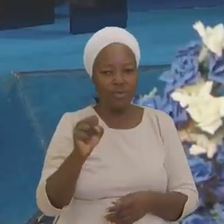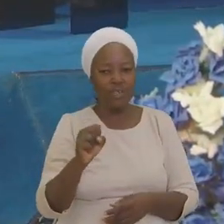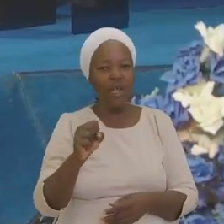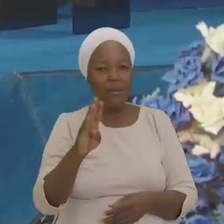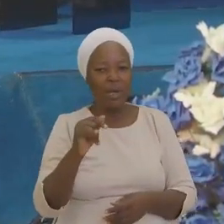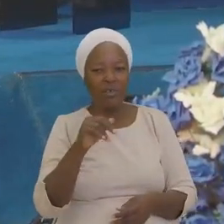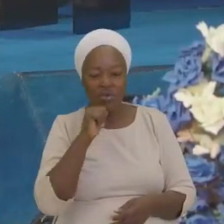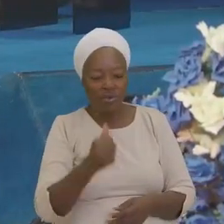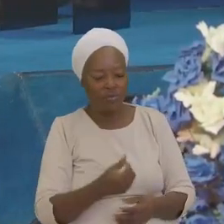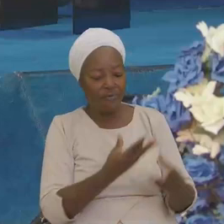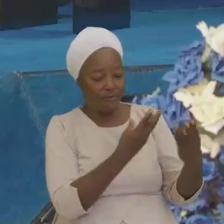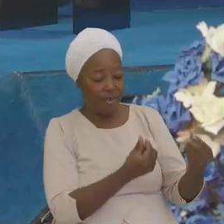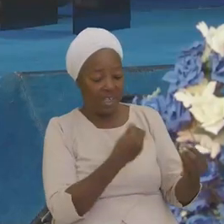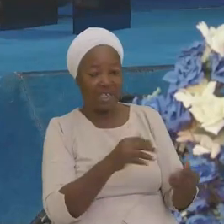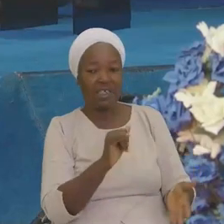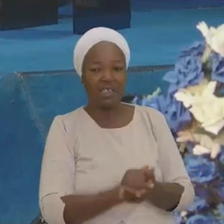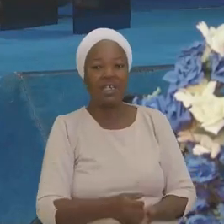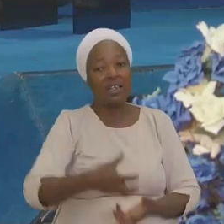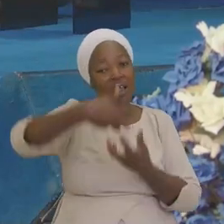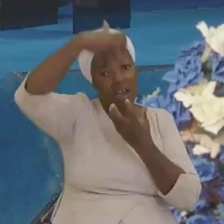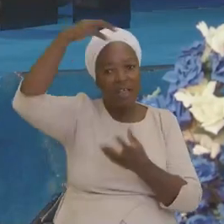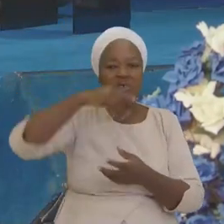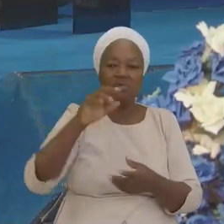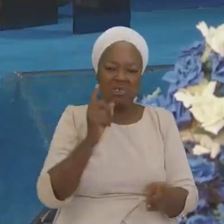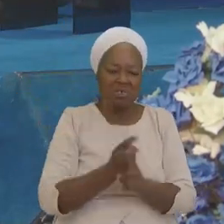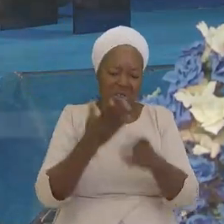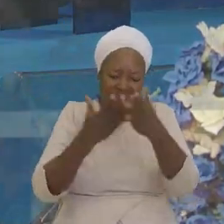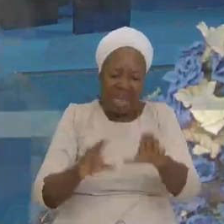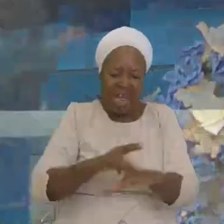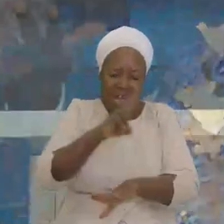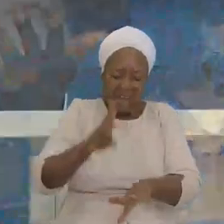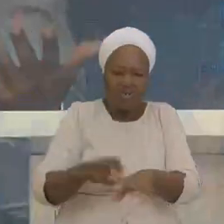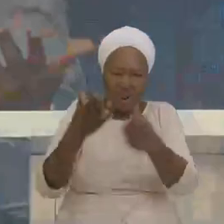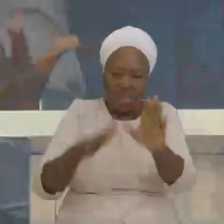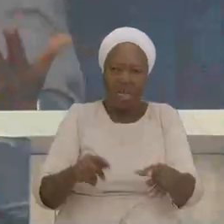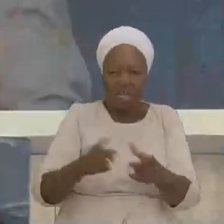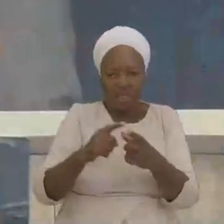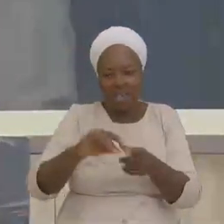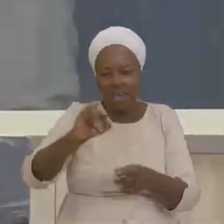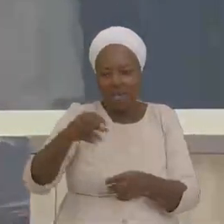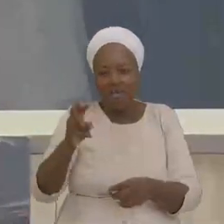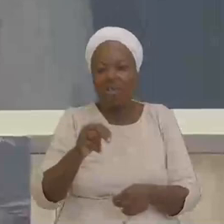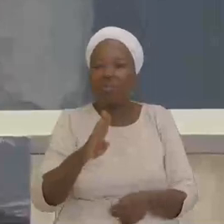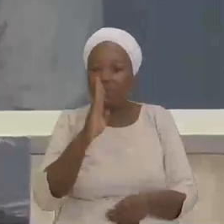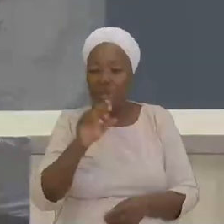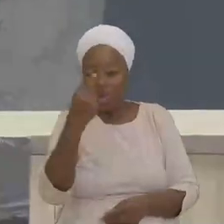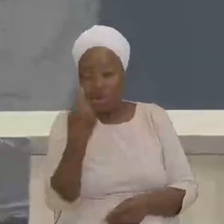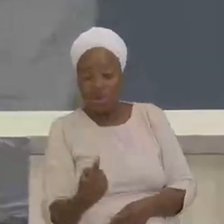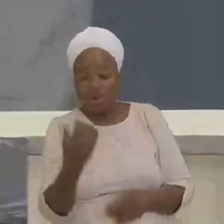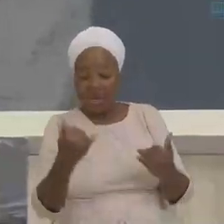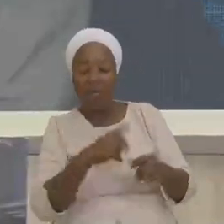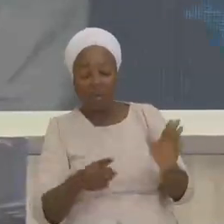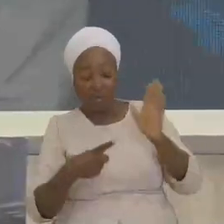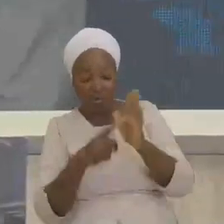En ne nourrissant plus ce Judas, il doit mourir et mourra d'une mort